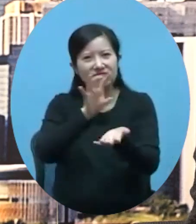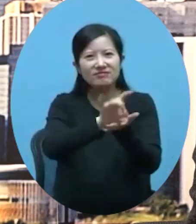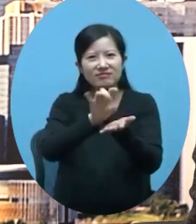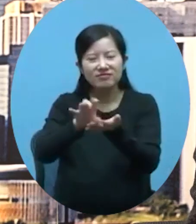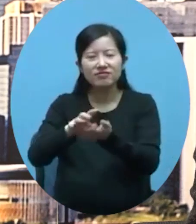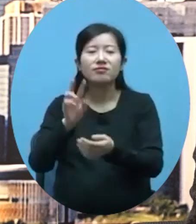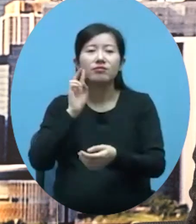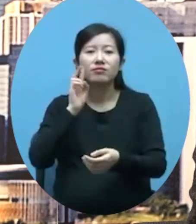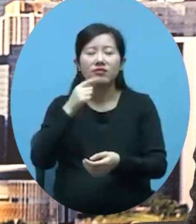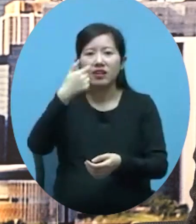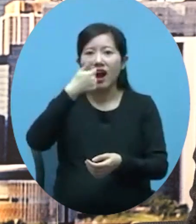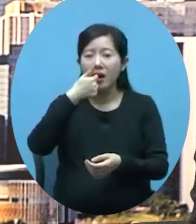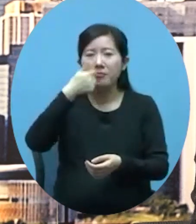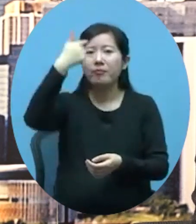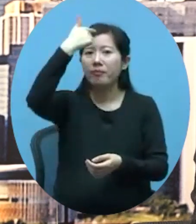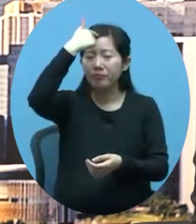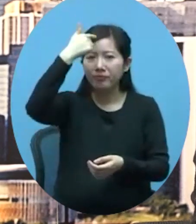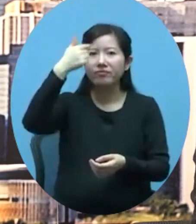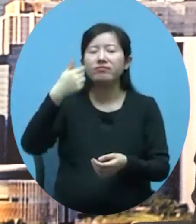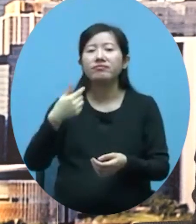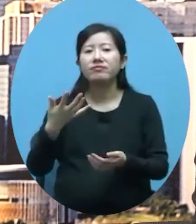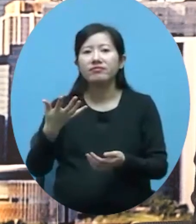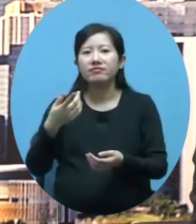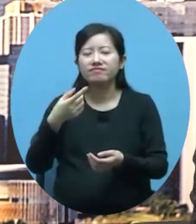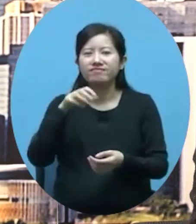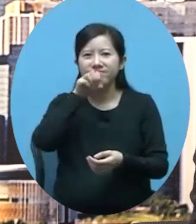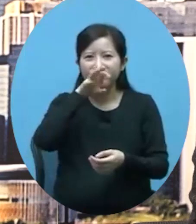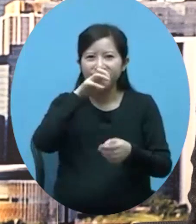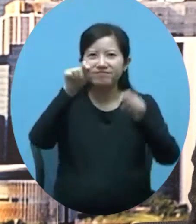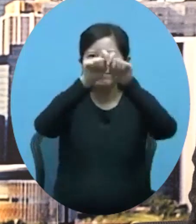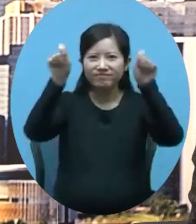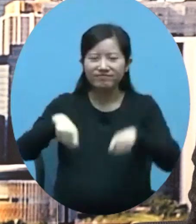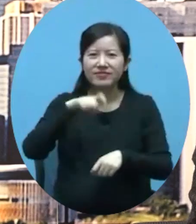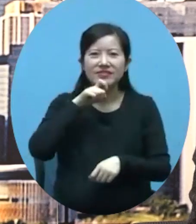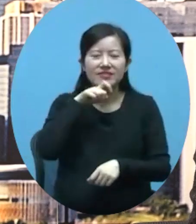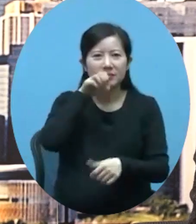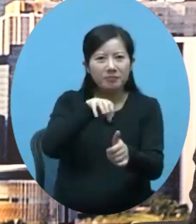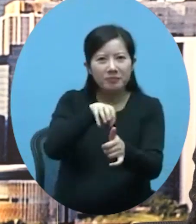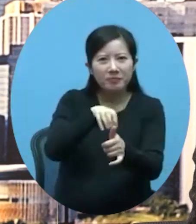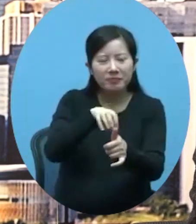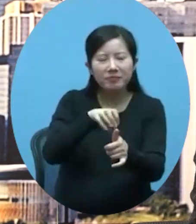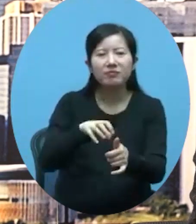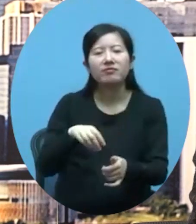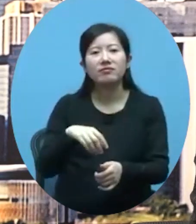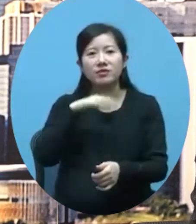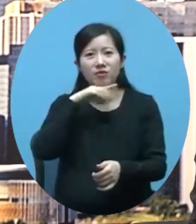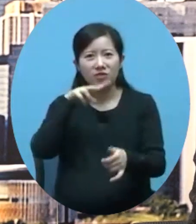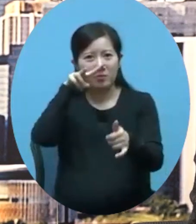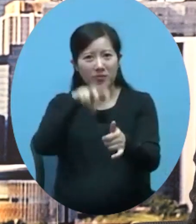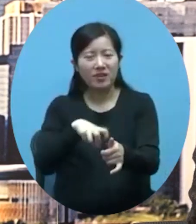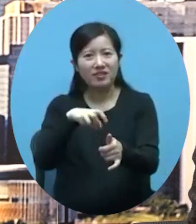温度和一些医学的问题看看他们有没有一些象征如果有任何的